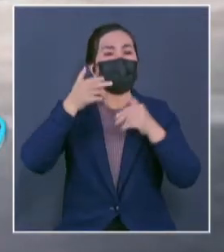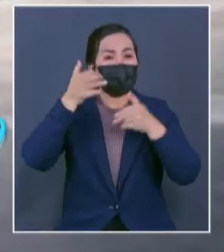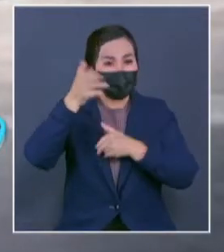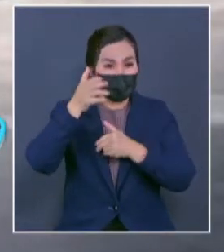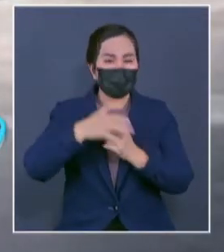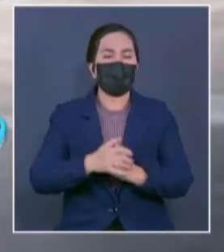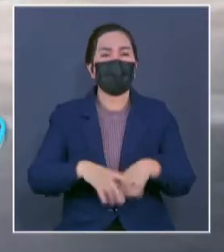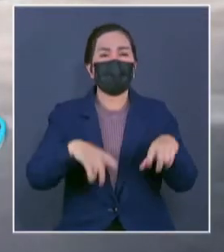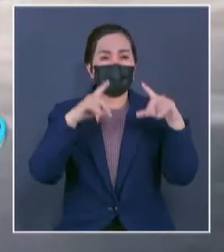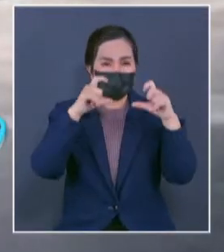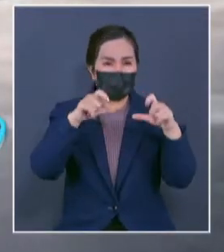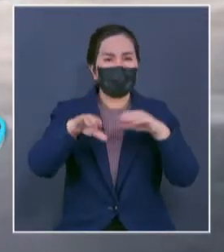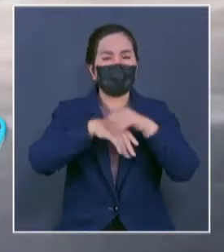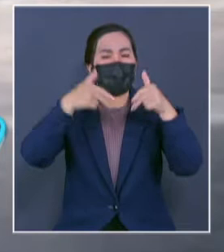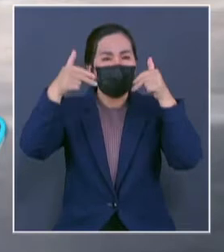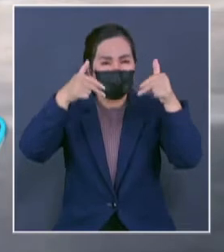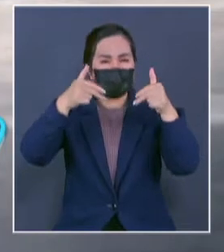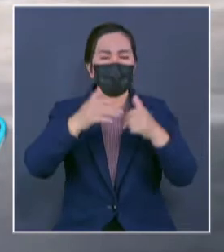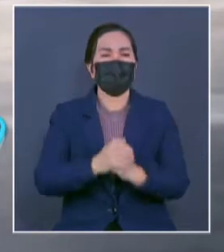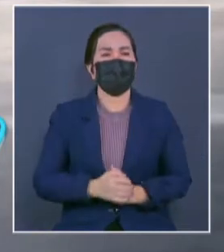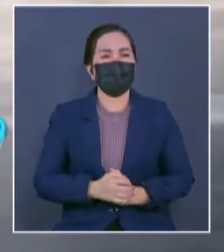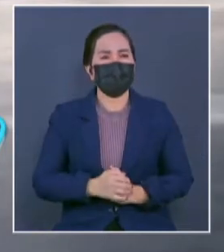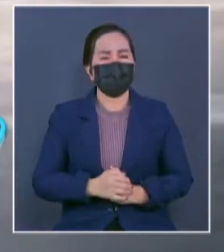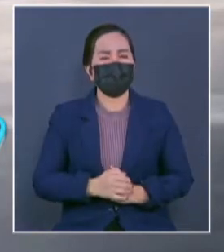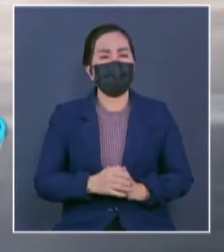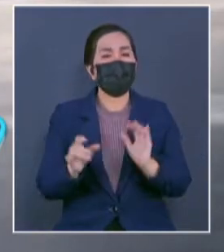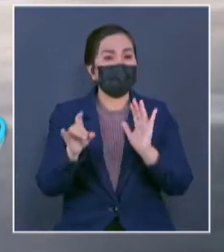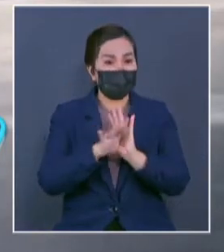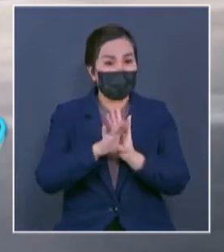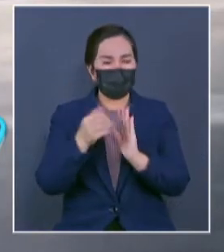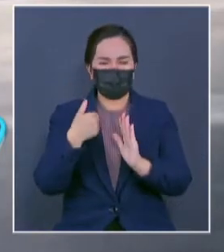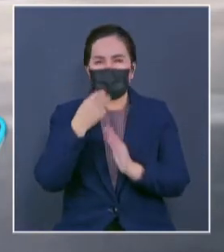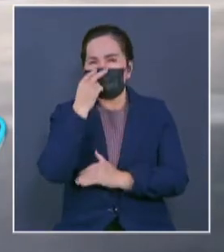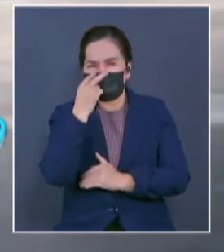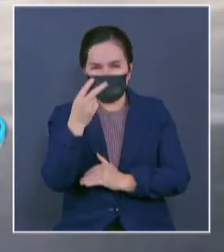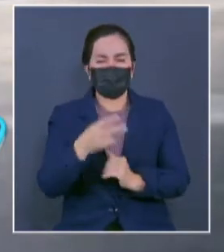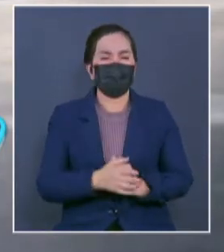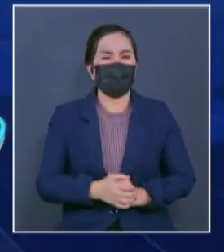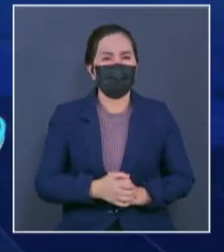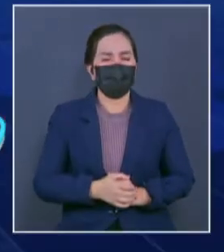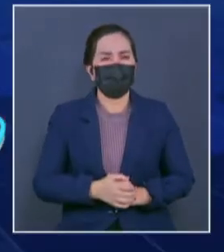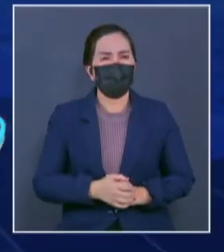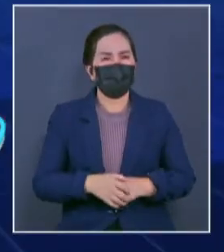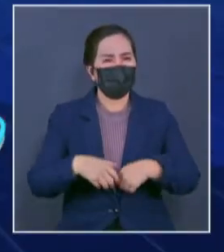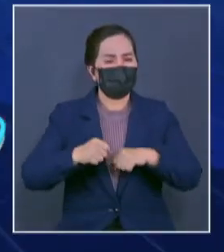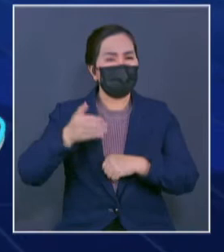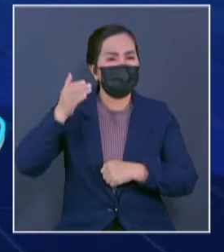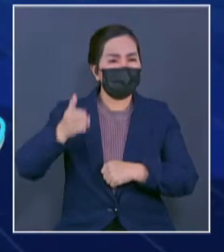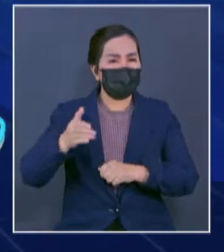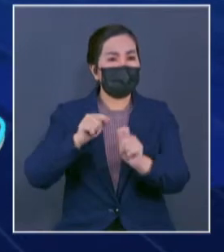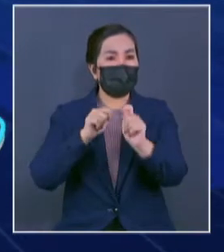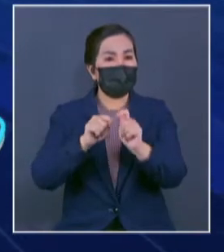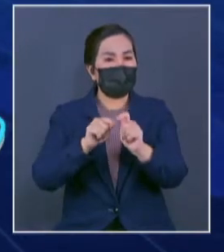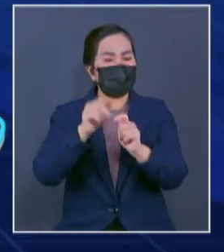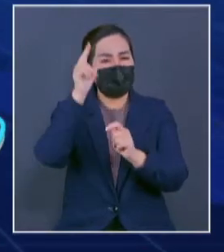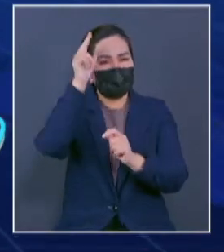ลิปแล้วก็ภาพจากกล้องวงจรปิดที่สุดแล้วมีพลเมืองดีเห็นรถของเธอบอกว่ารถของเธอเนี่ยจอดที่อำเภอบางปลา